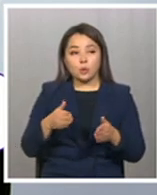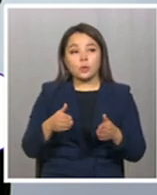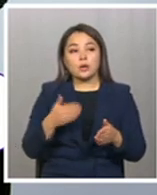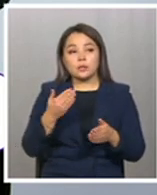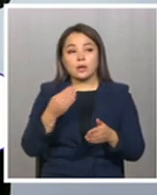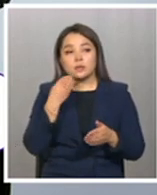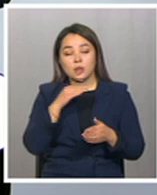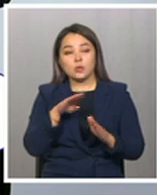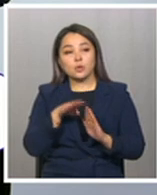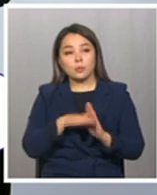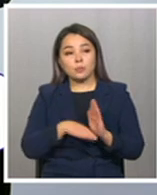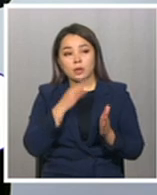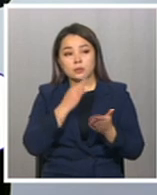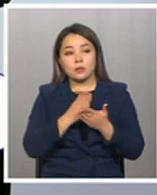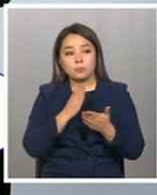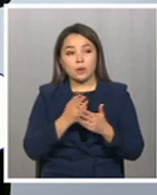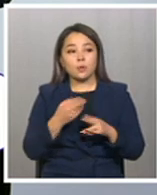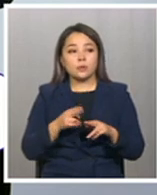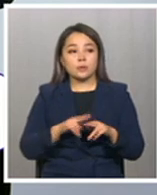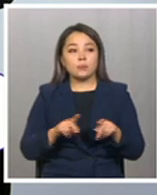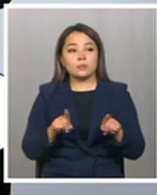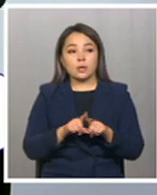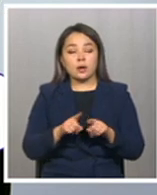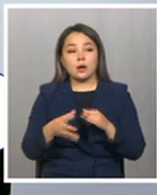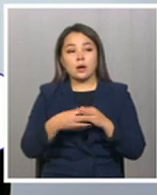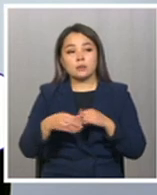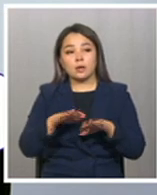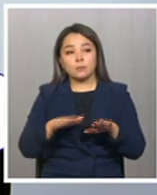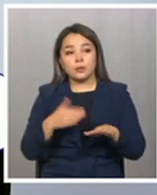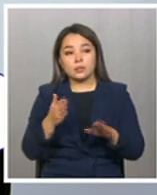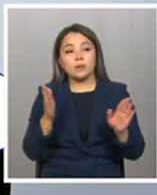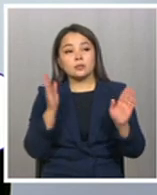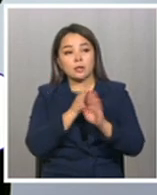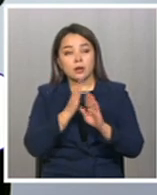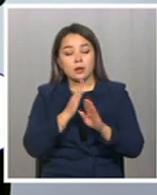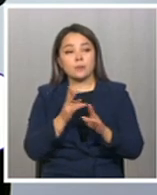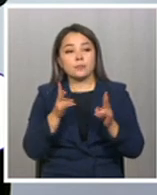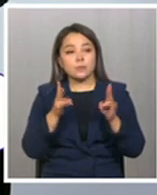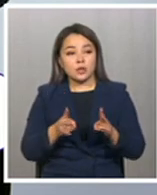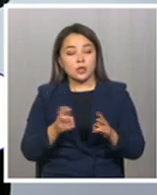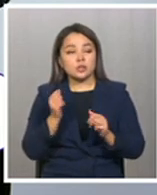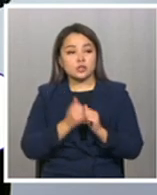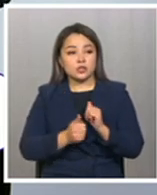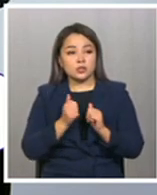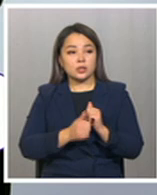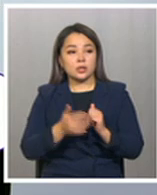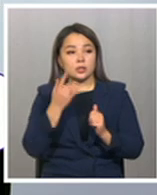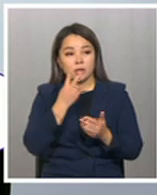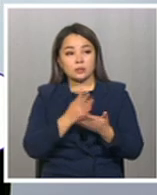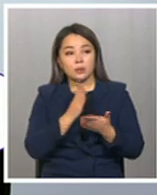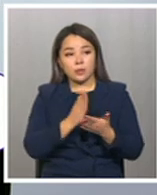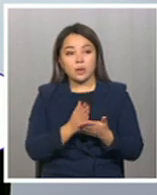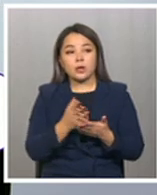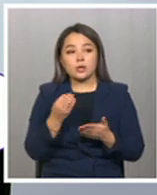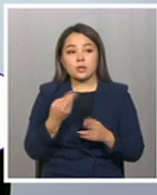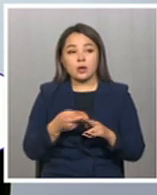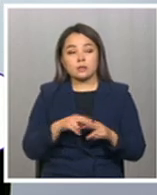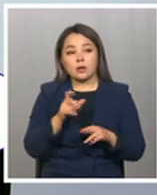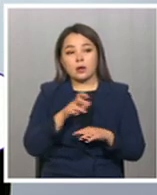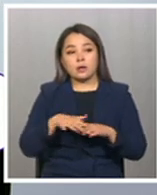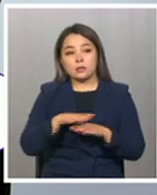сапасының төмендігін айтуға болады. Сонымен бірге бұл аймақта табиғи апаттар жиі болып тұрады. Және де халықтың